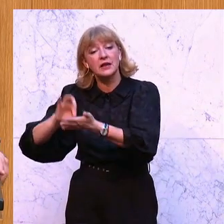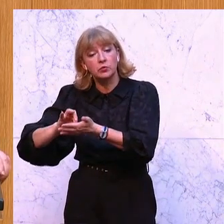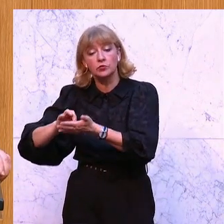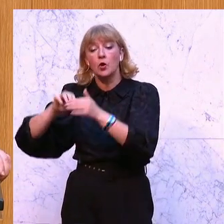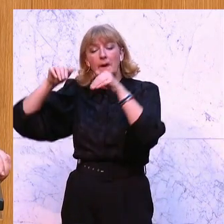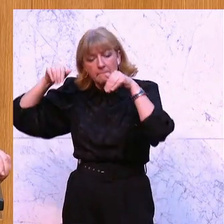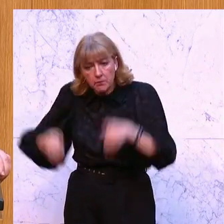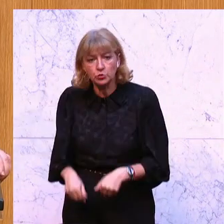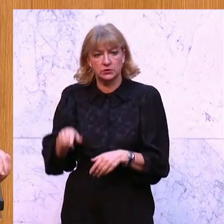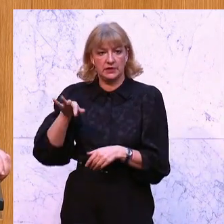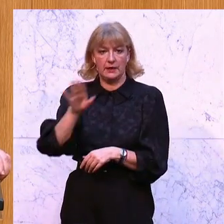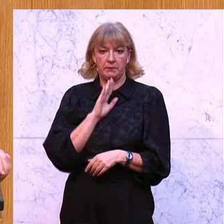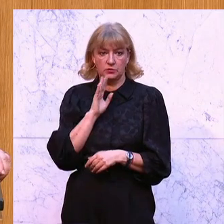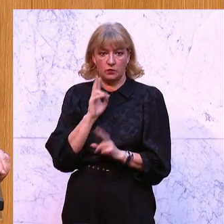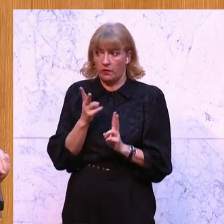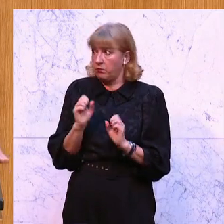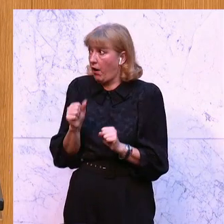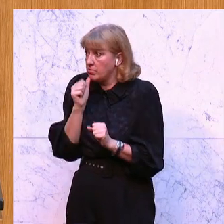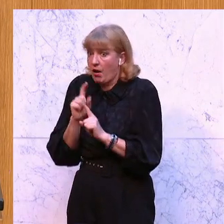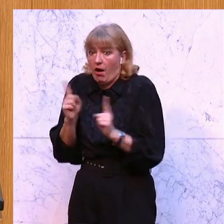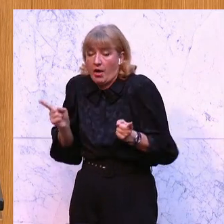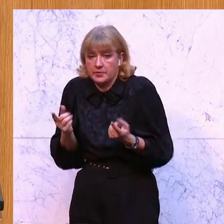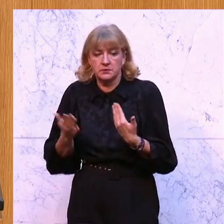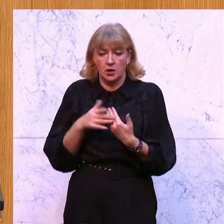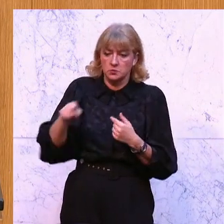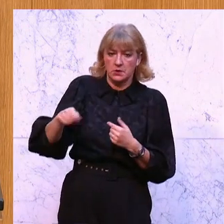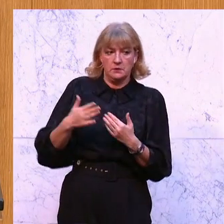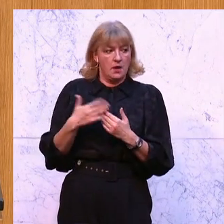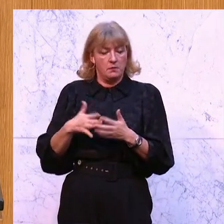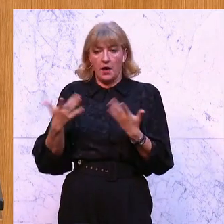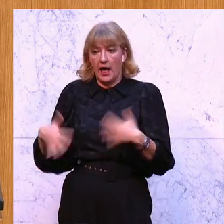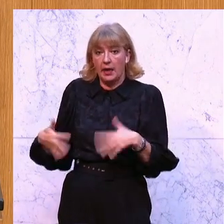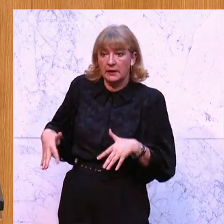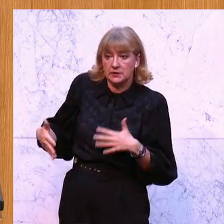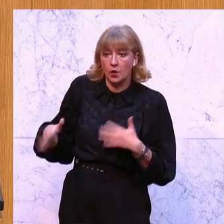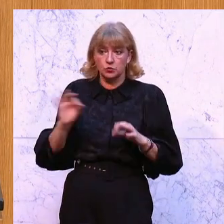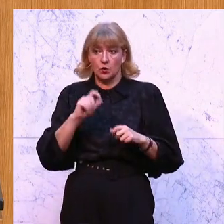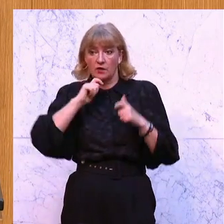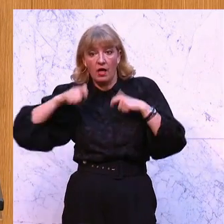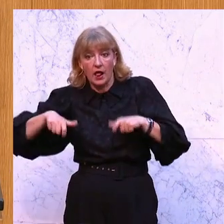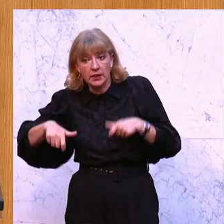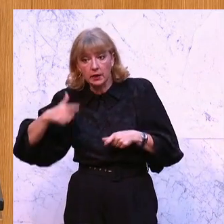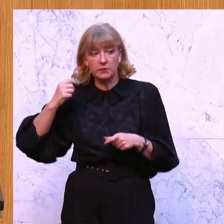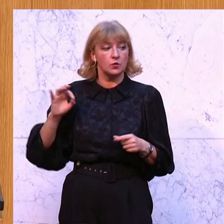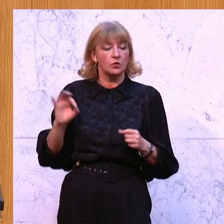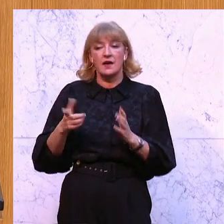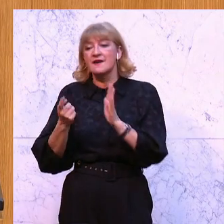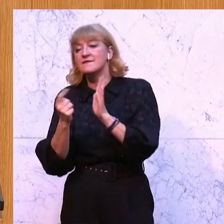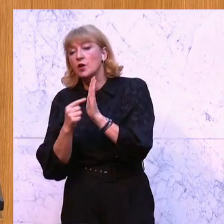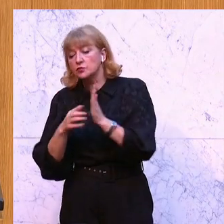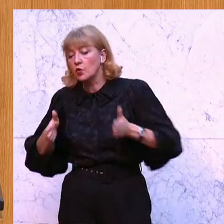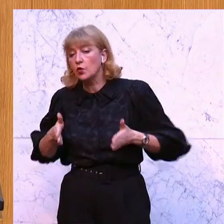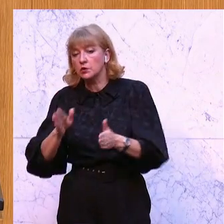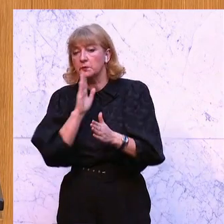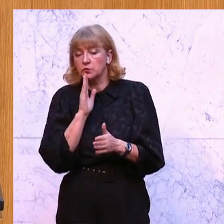gehen müssen, weil sie nicht anders können. Das sind vor allem Menschen, die in Arbeitslosigkeit sind, Ältere, und die die Voraussetzungen für die